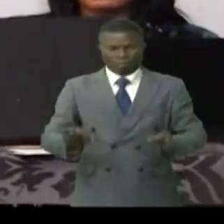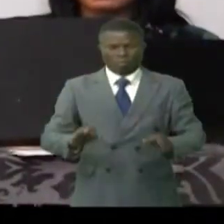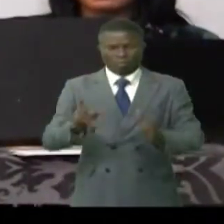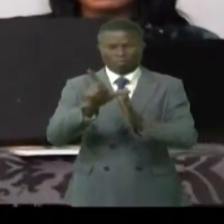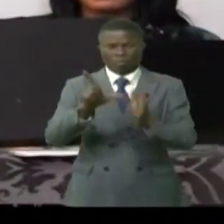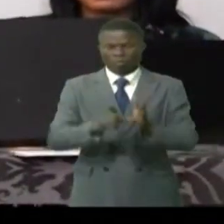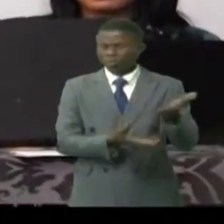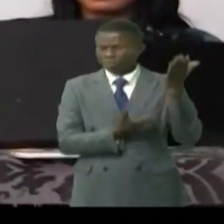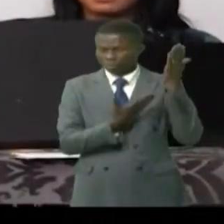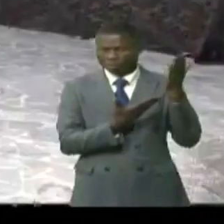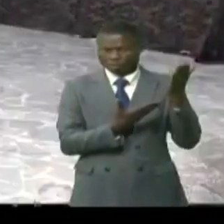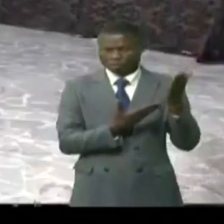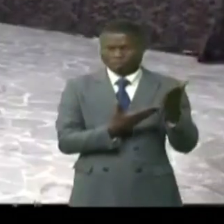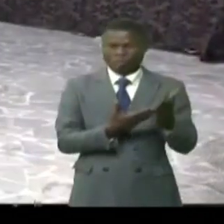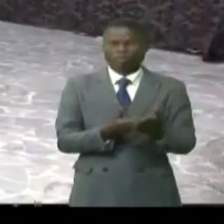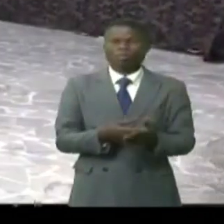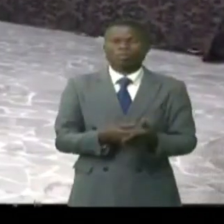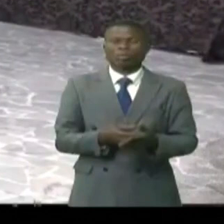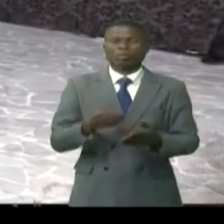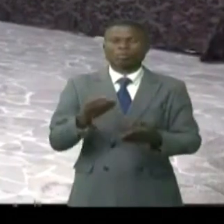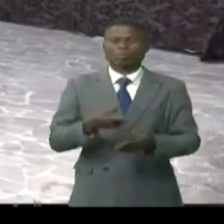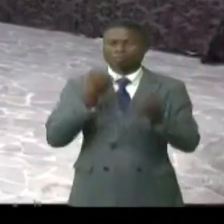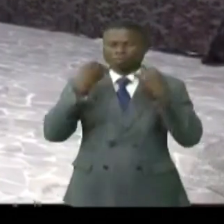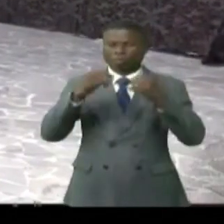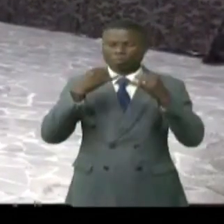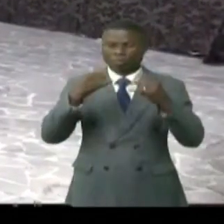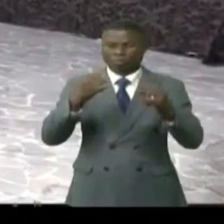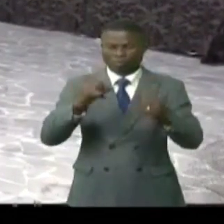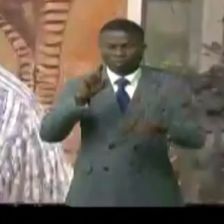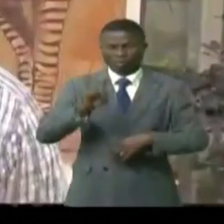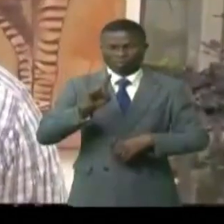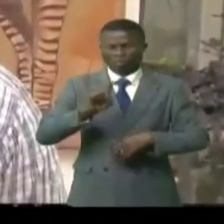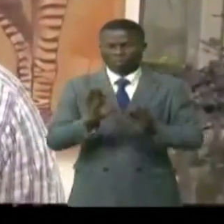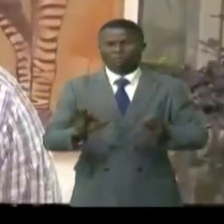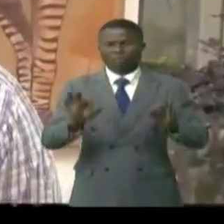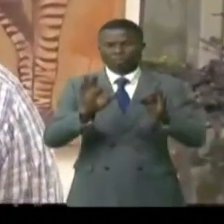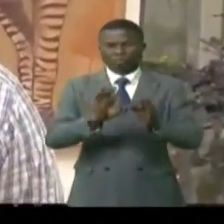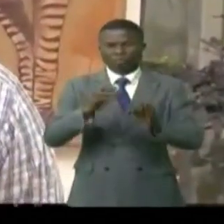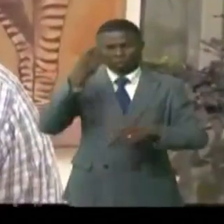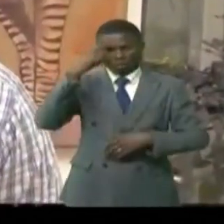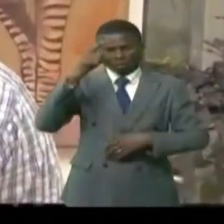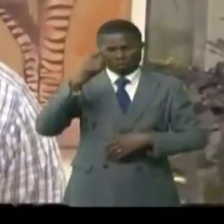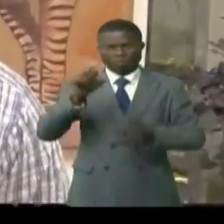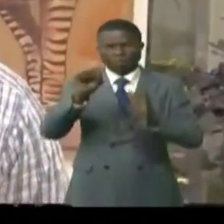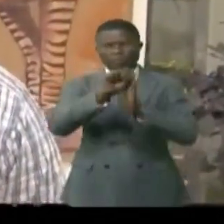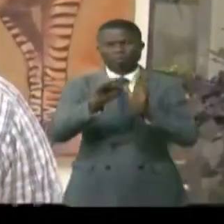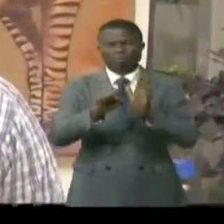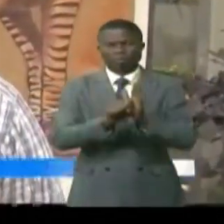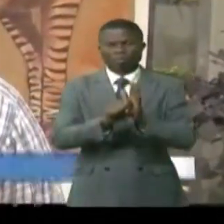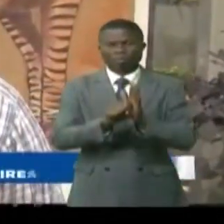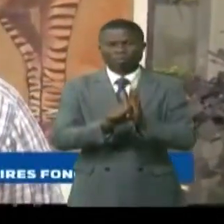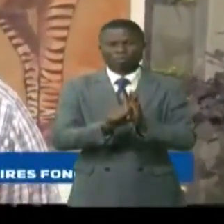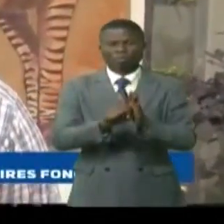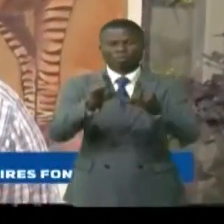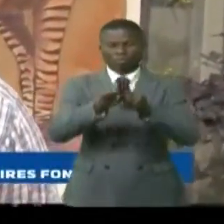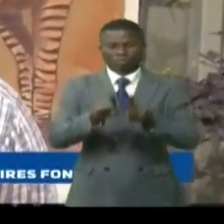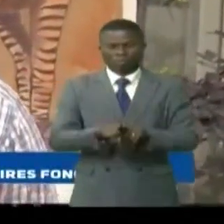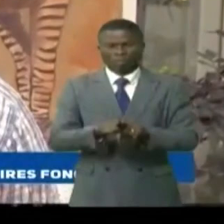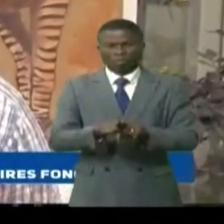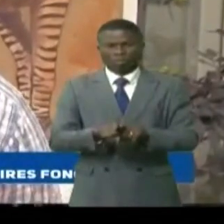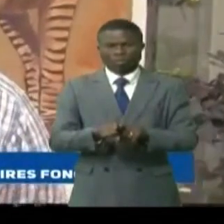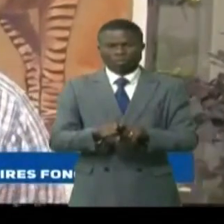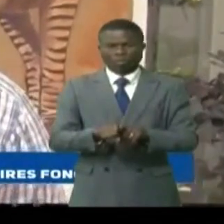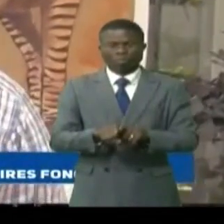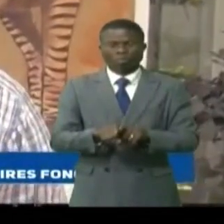principes fondamentaux, l'étude sur les données dont on a besoin pour les statistiques, et afin de